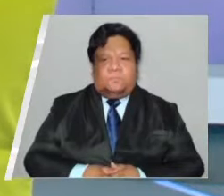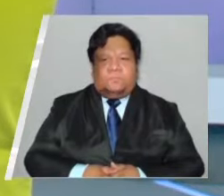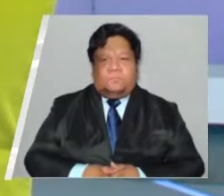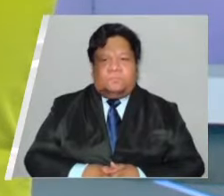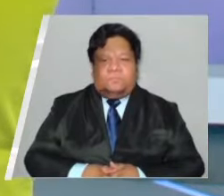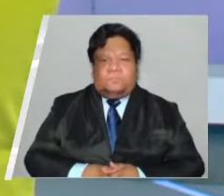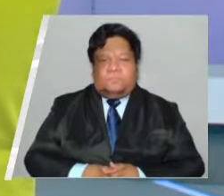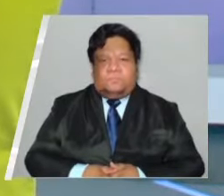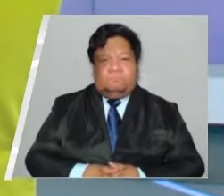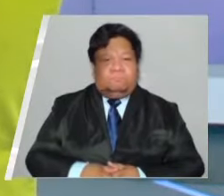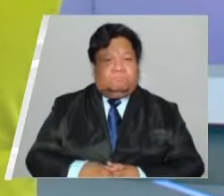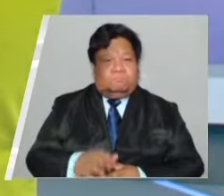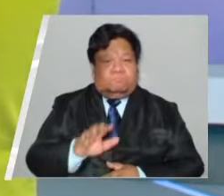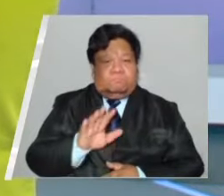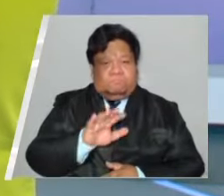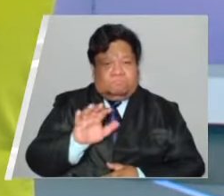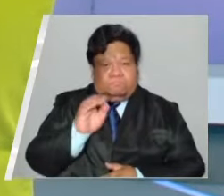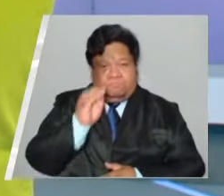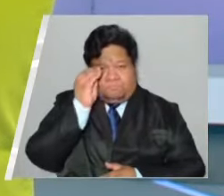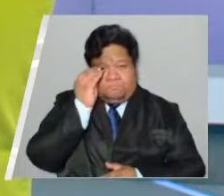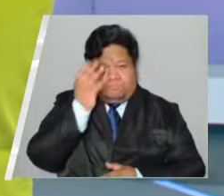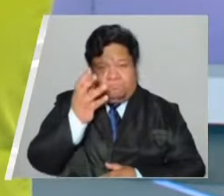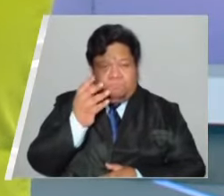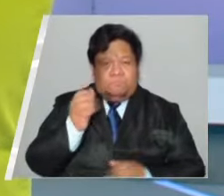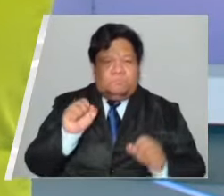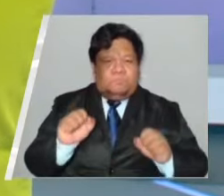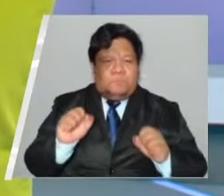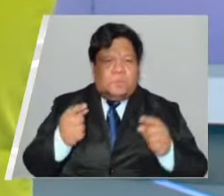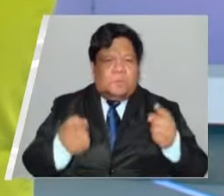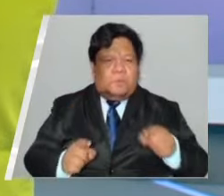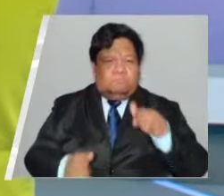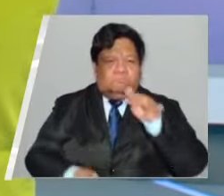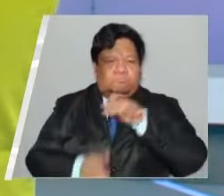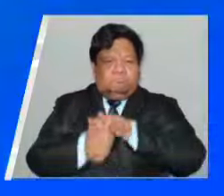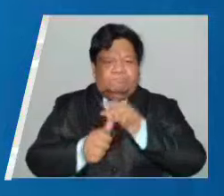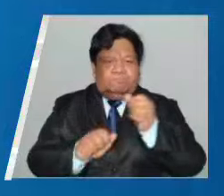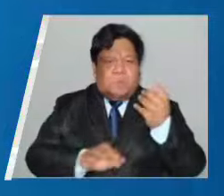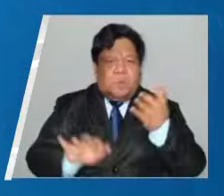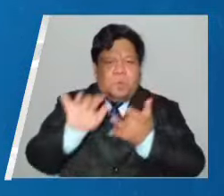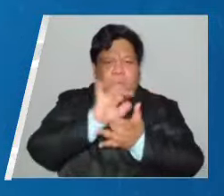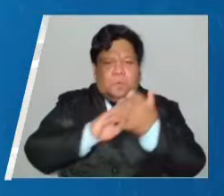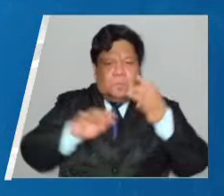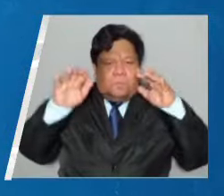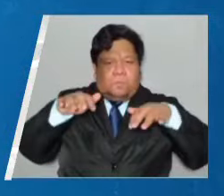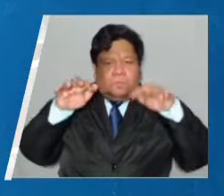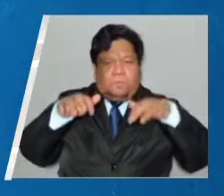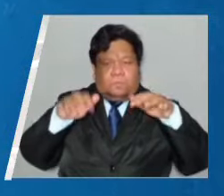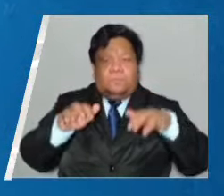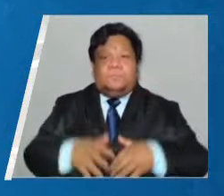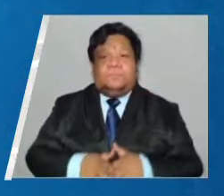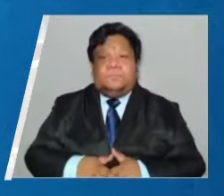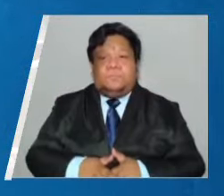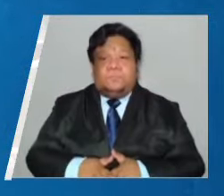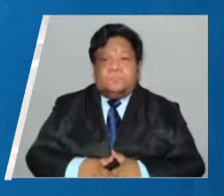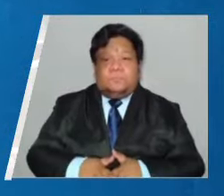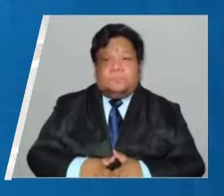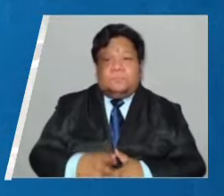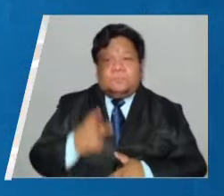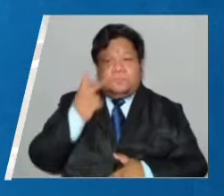kapuso, posibleng may mabuong mga sama ng panahon sa mga susunod na araw at linggo. Ayon sa pag-asa, ang isa ay posibleng low pressure area